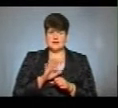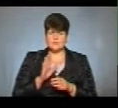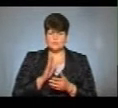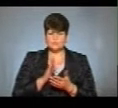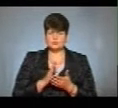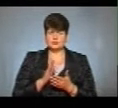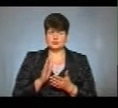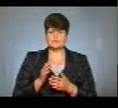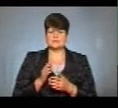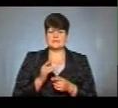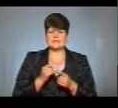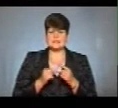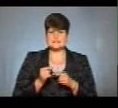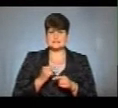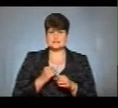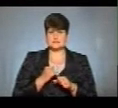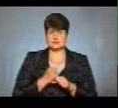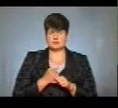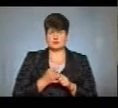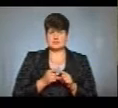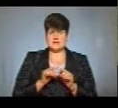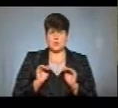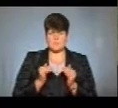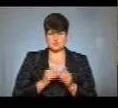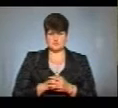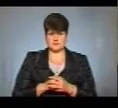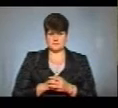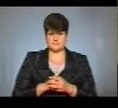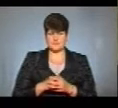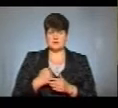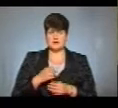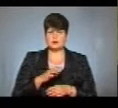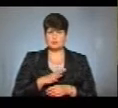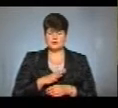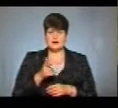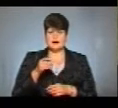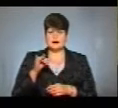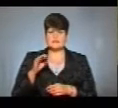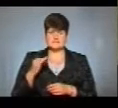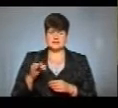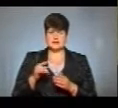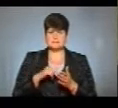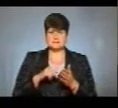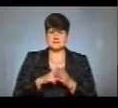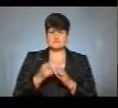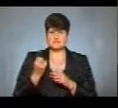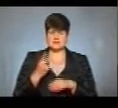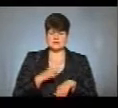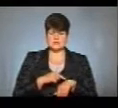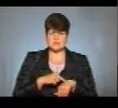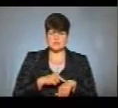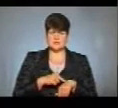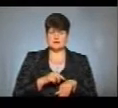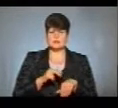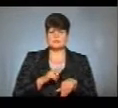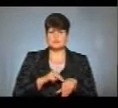не буде влаштовано назад цей обмежувач. Ми побували на Гаївському мості о 12-й годині і